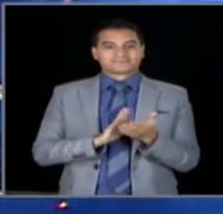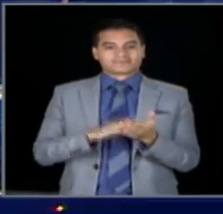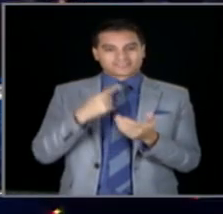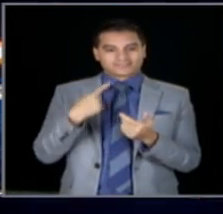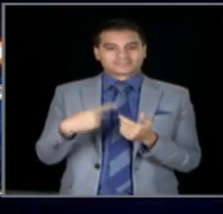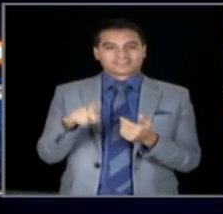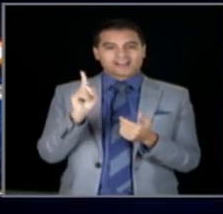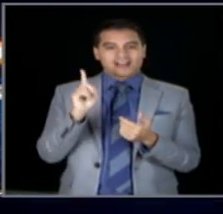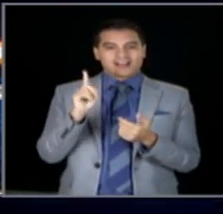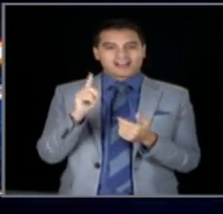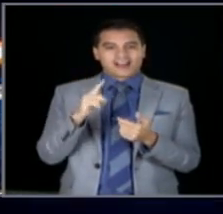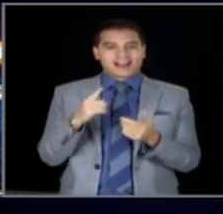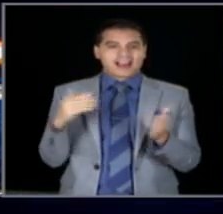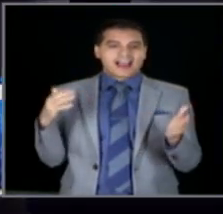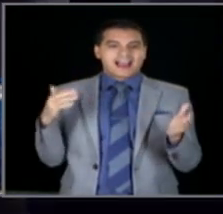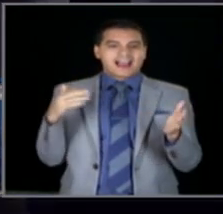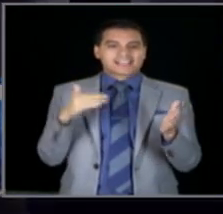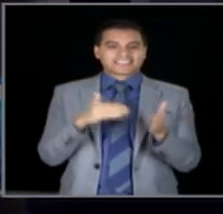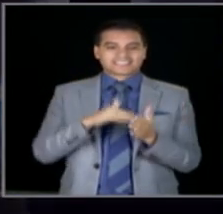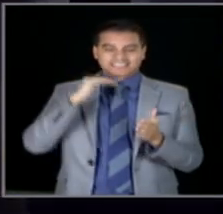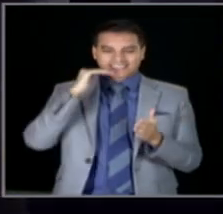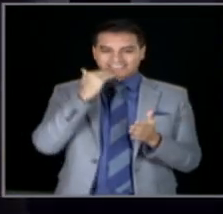فايترز حرفوا لآخر نفس.